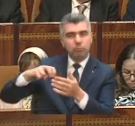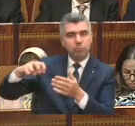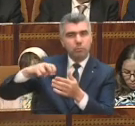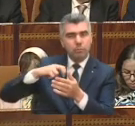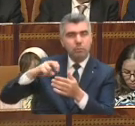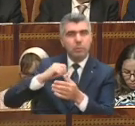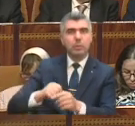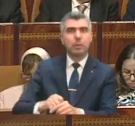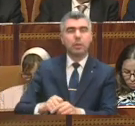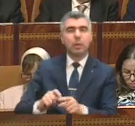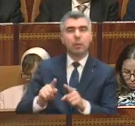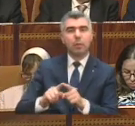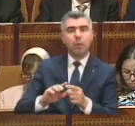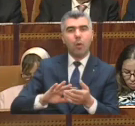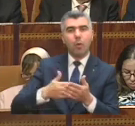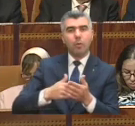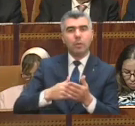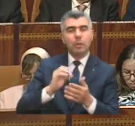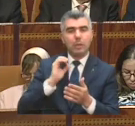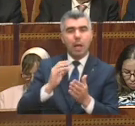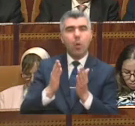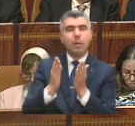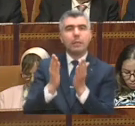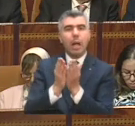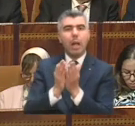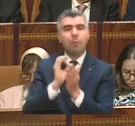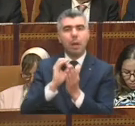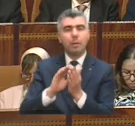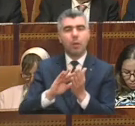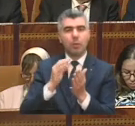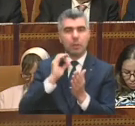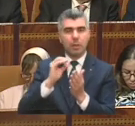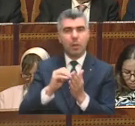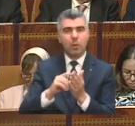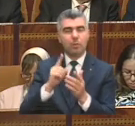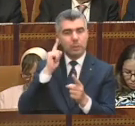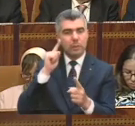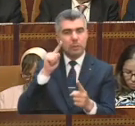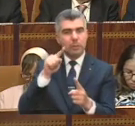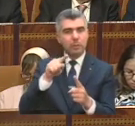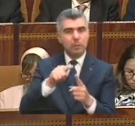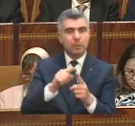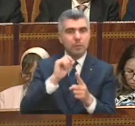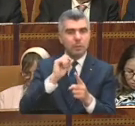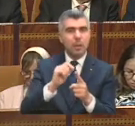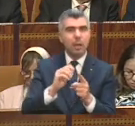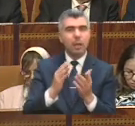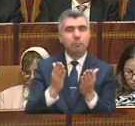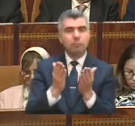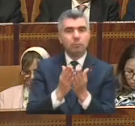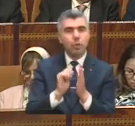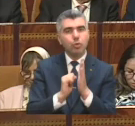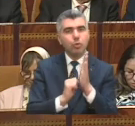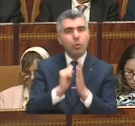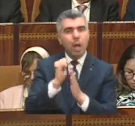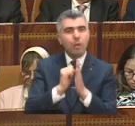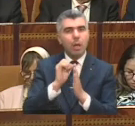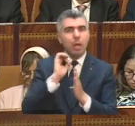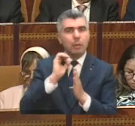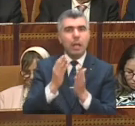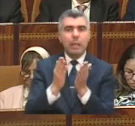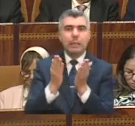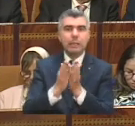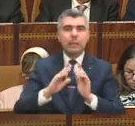مما يخفف العبء المالي على الطلبة ويتيح لهم الفرصة للتركيز بشكل أفضل على تحقيق أهدافهم